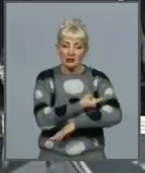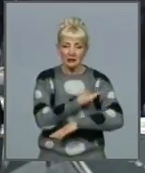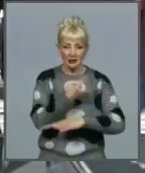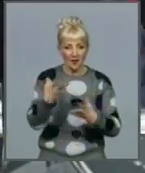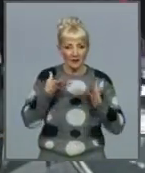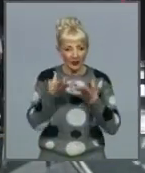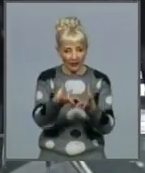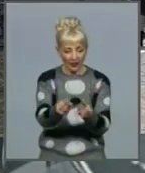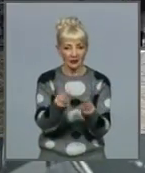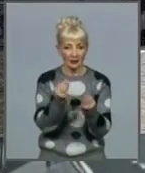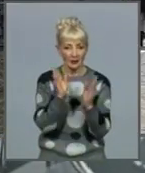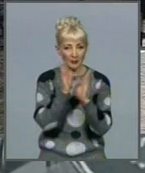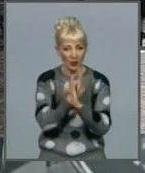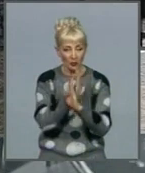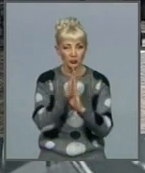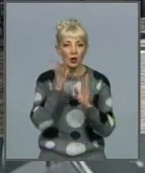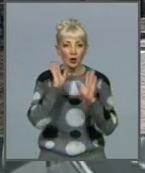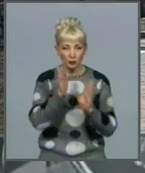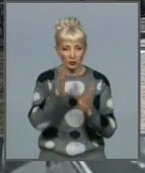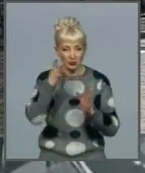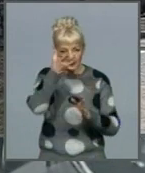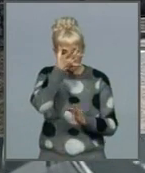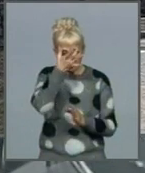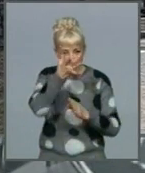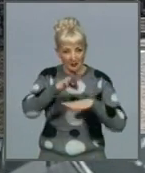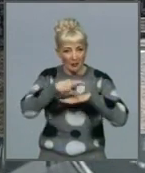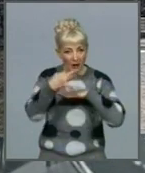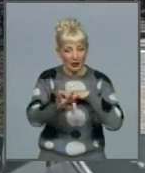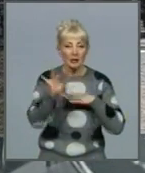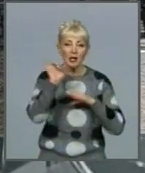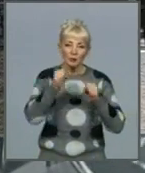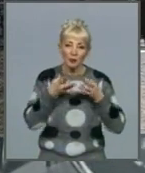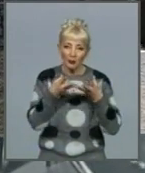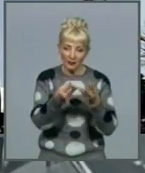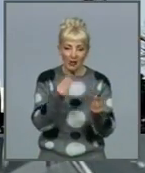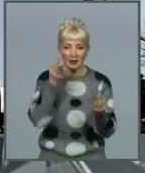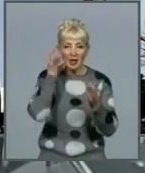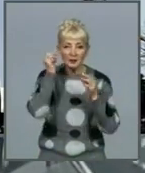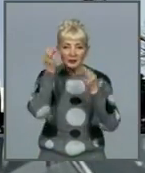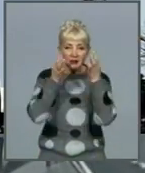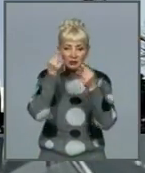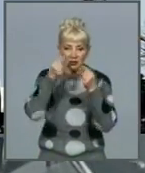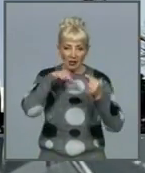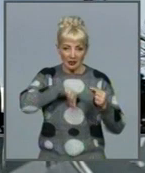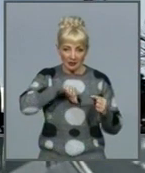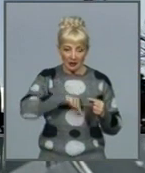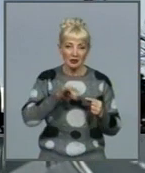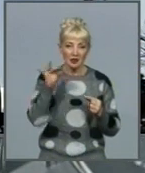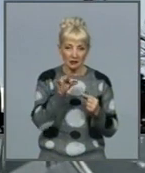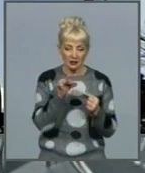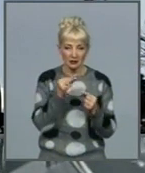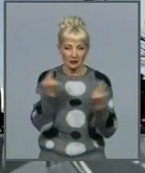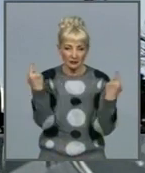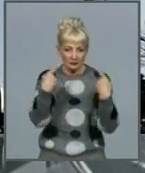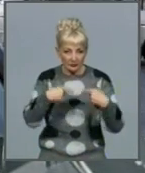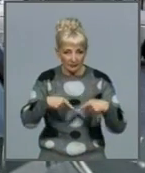тиску і нападами мігрені. А також можуть вплинути на психічний стан людей і спровокувати рецидиви хронічних захворювань.